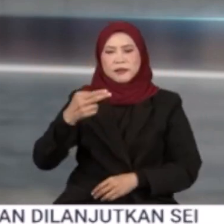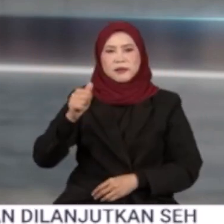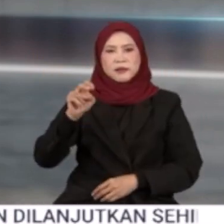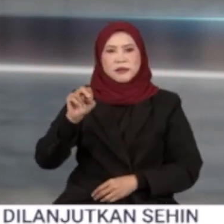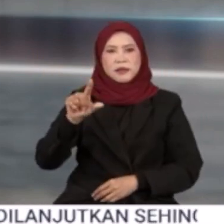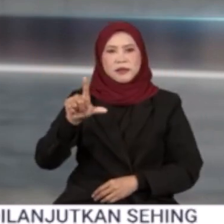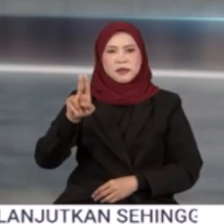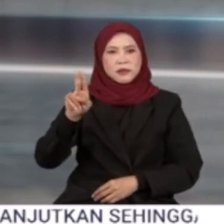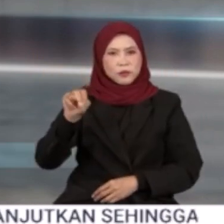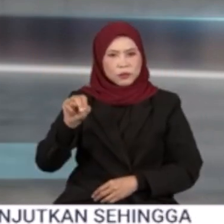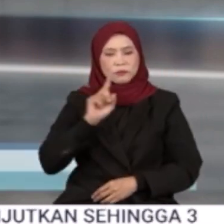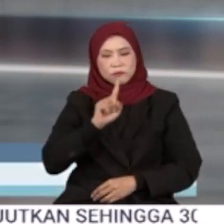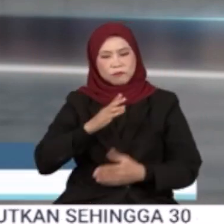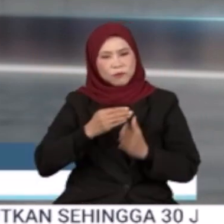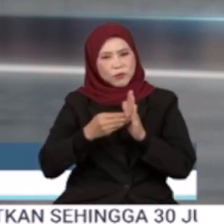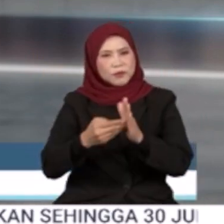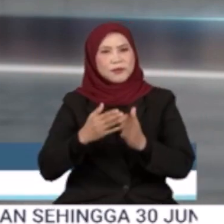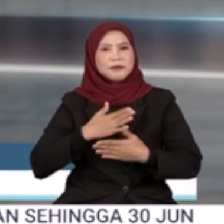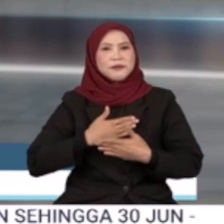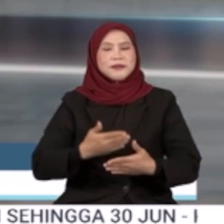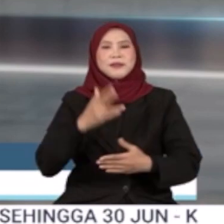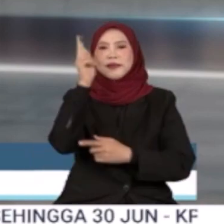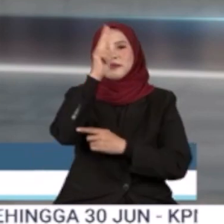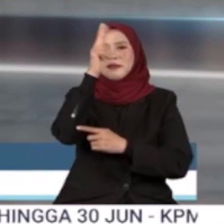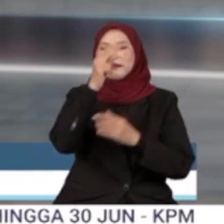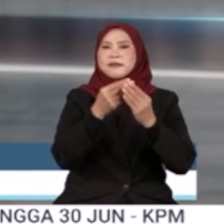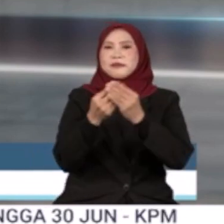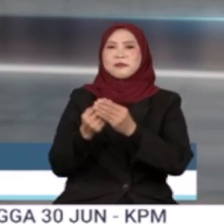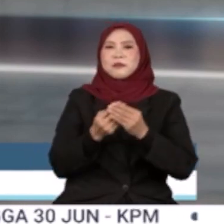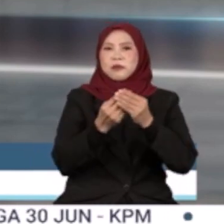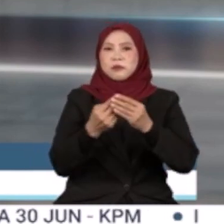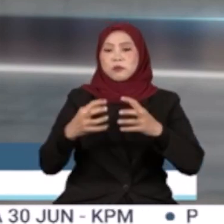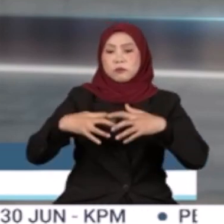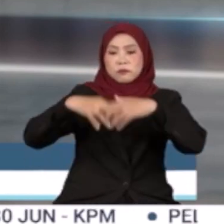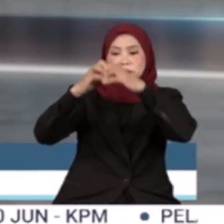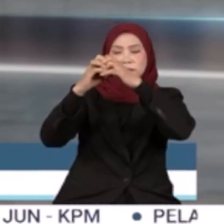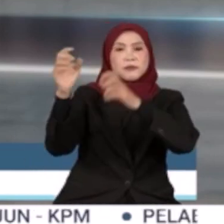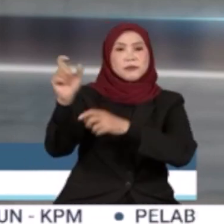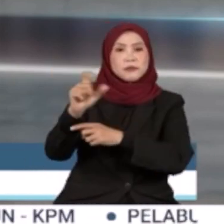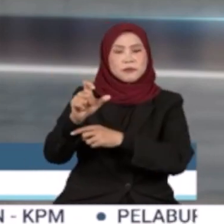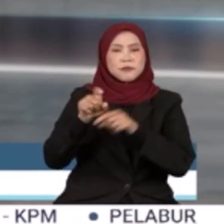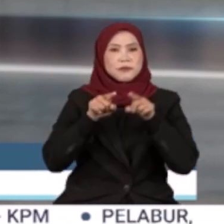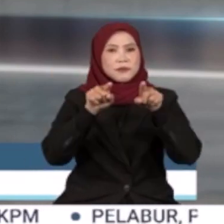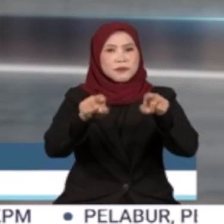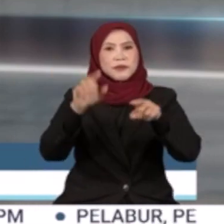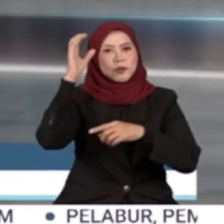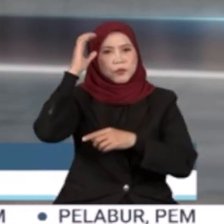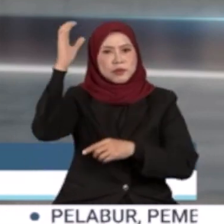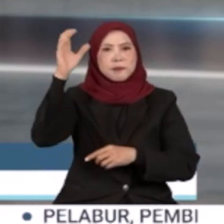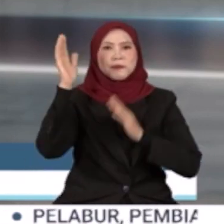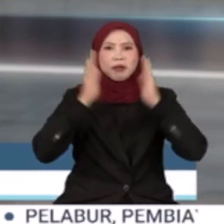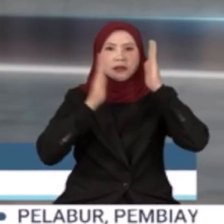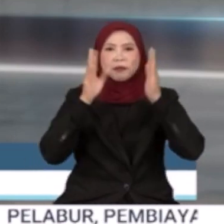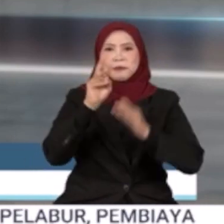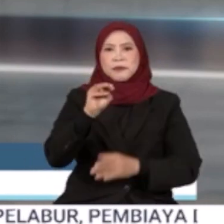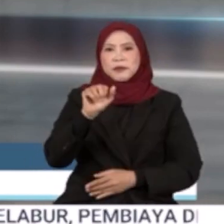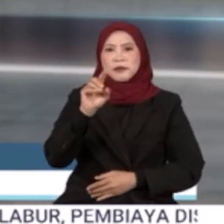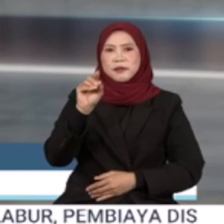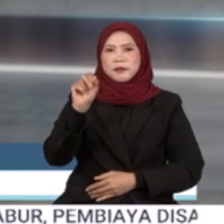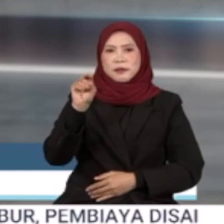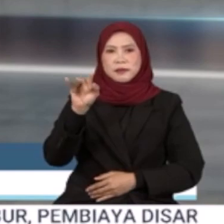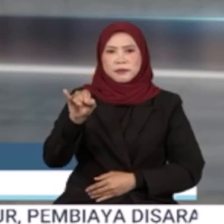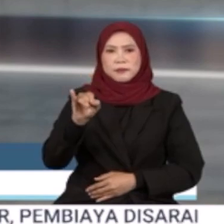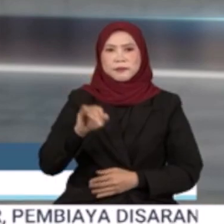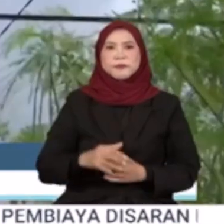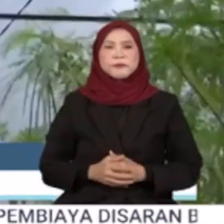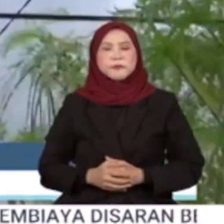menyifatkannya sebagai bukti komitmen Kerajaan Persekutuan membangunkan Islam dan umatnya selari konsep Malaysia Madani. Laporan Syafiqah Fizmal.